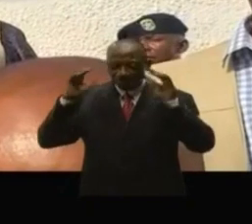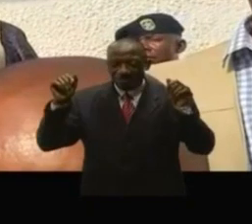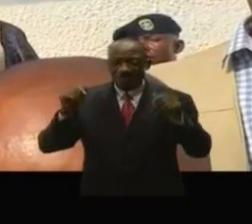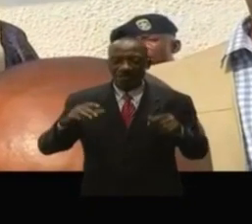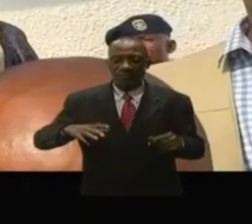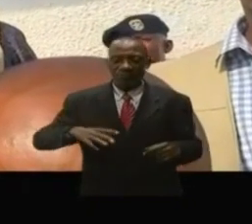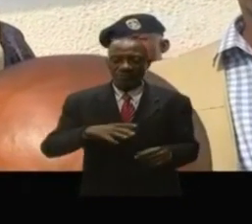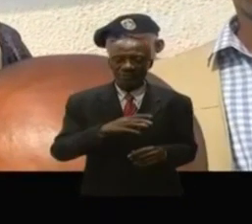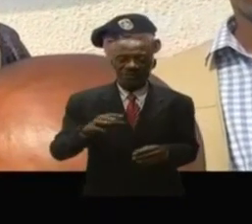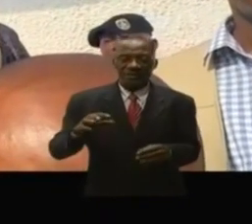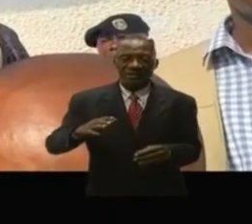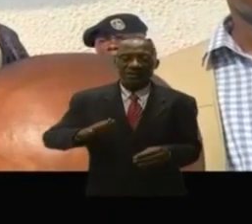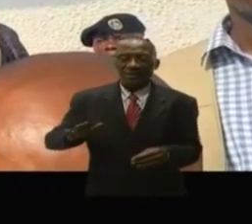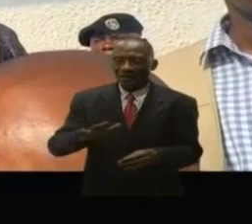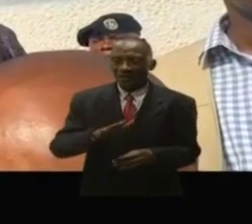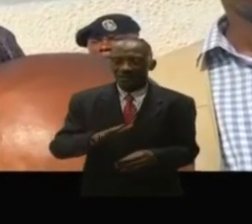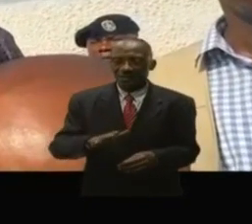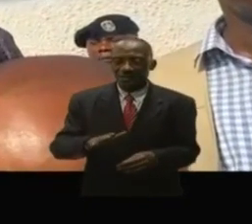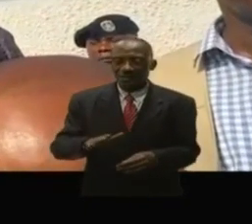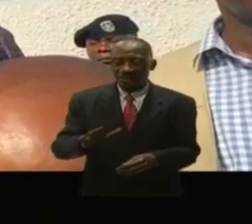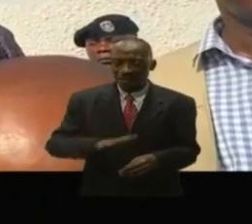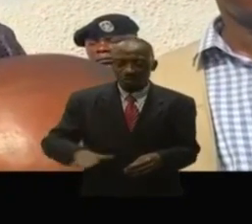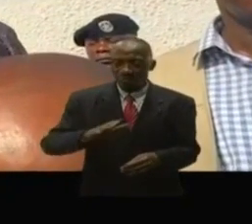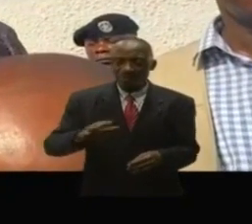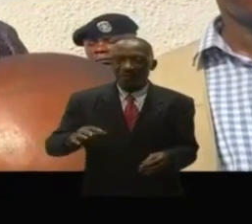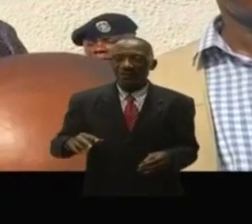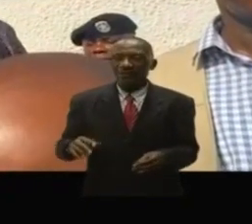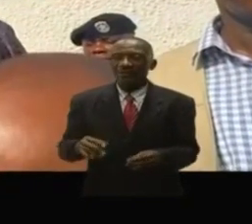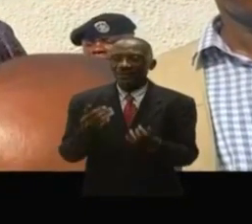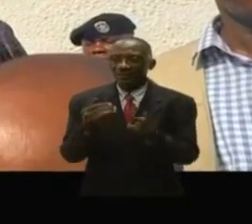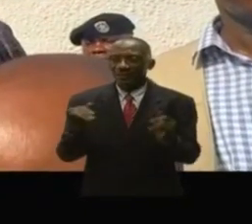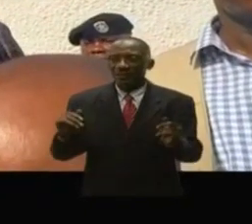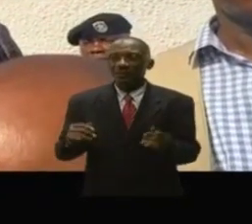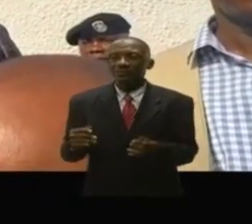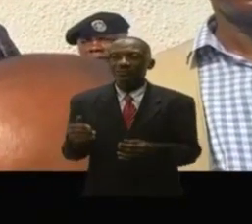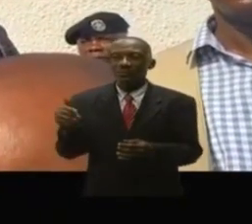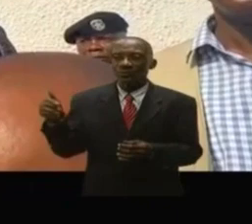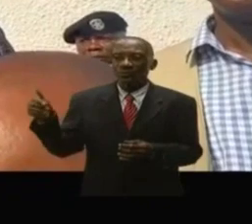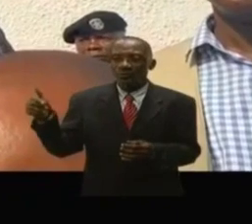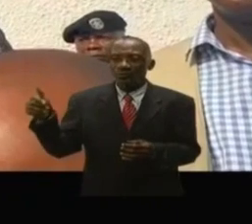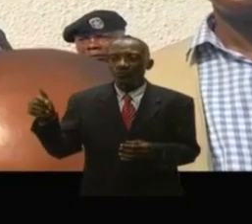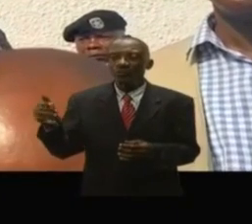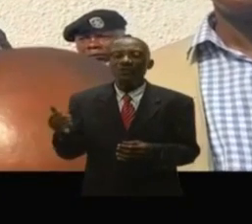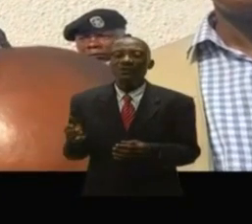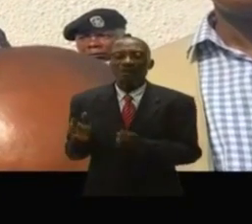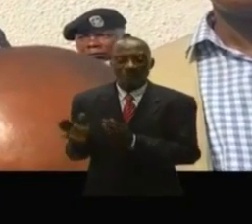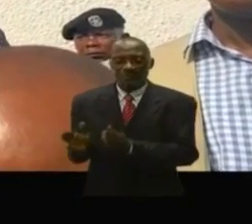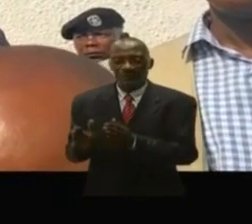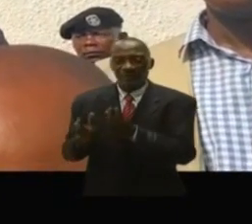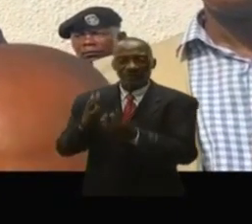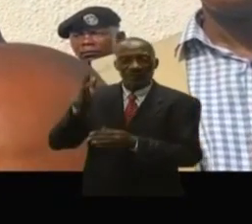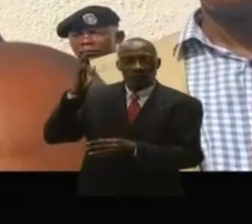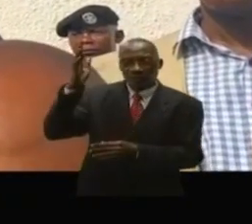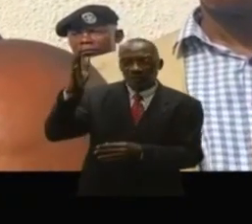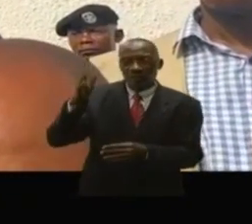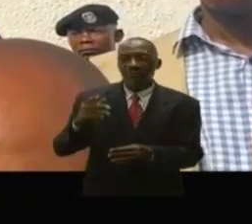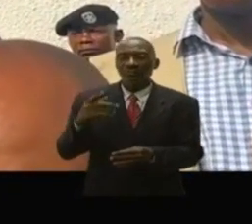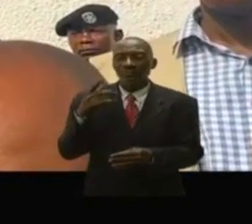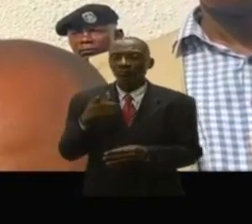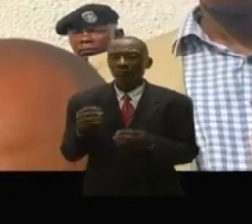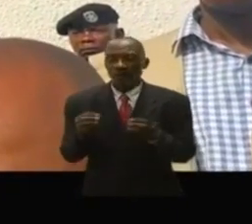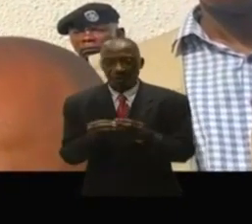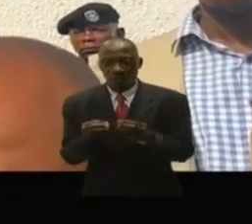a daigné publier la convocation des candidatures au 25 juin. Nous sommes aujourd'hui le 1er